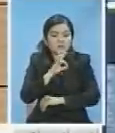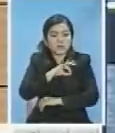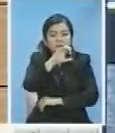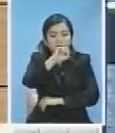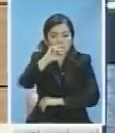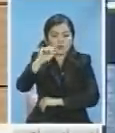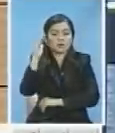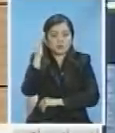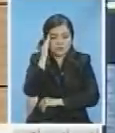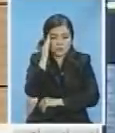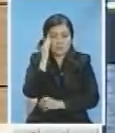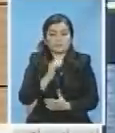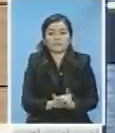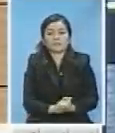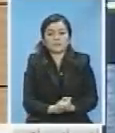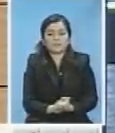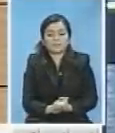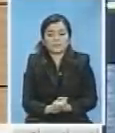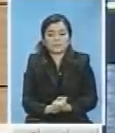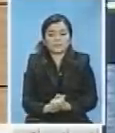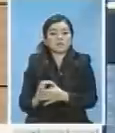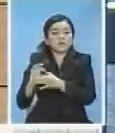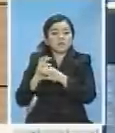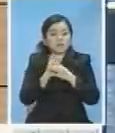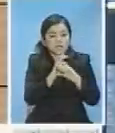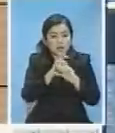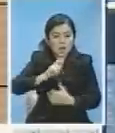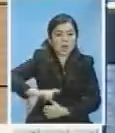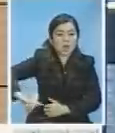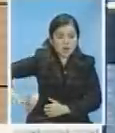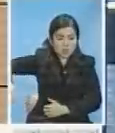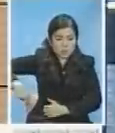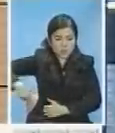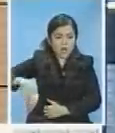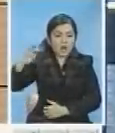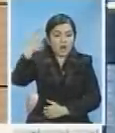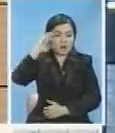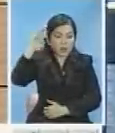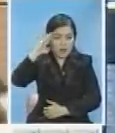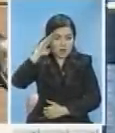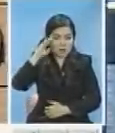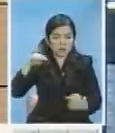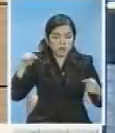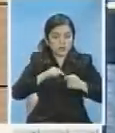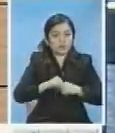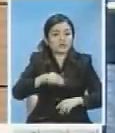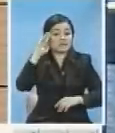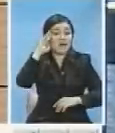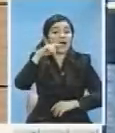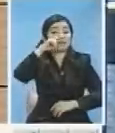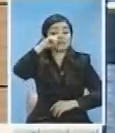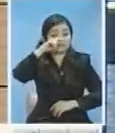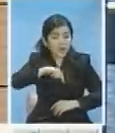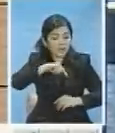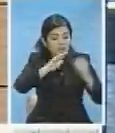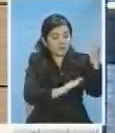นี้ก็คือกรณีทหารกัมพูชายิงเฮลิคอปเตอร์แบบเบล212ของกองกำลังจันทบุรีตรา